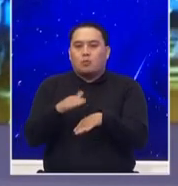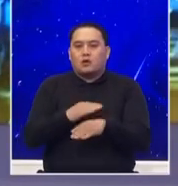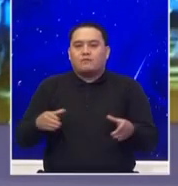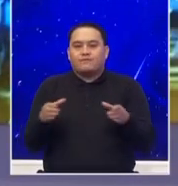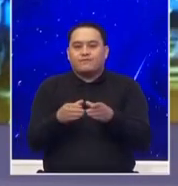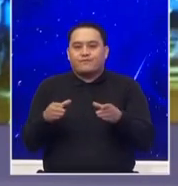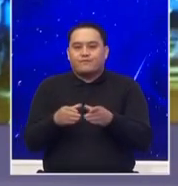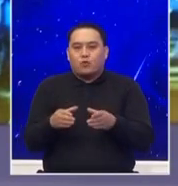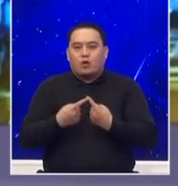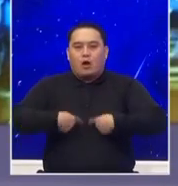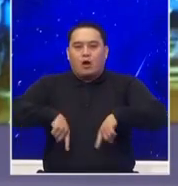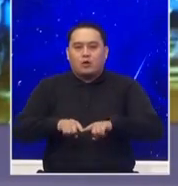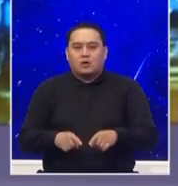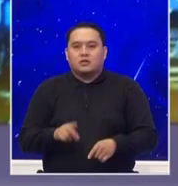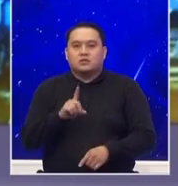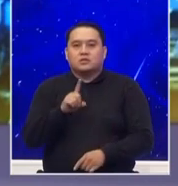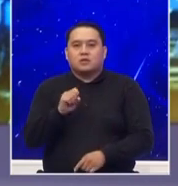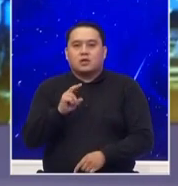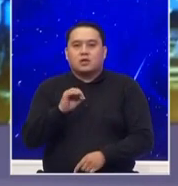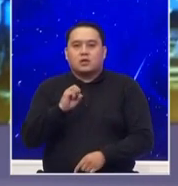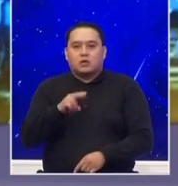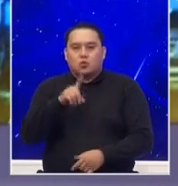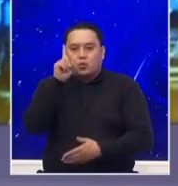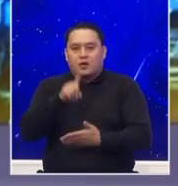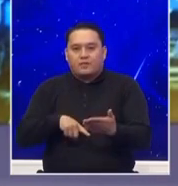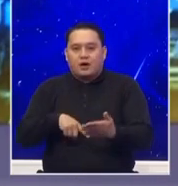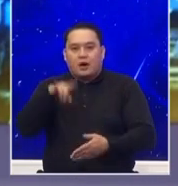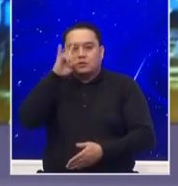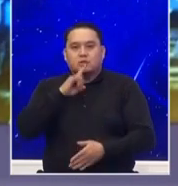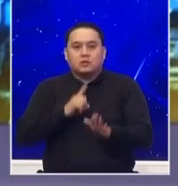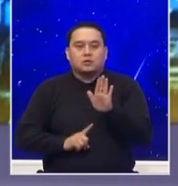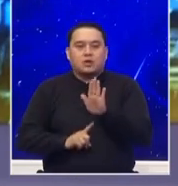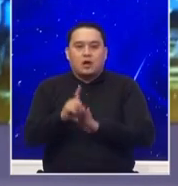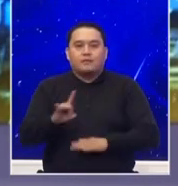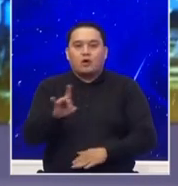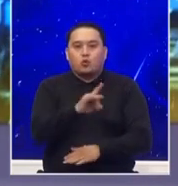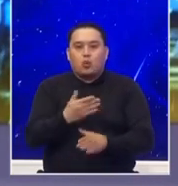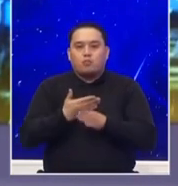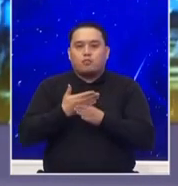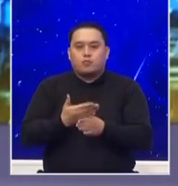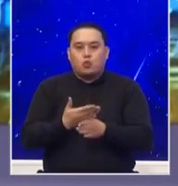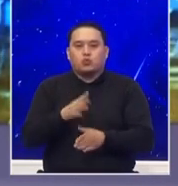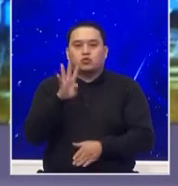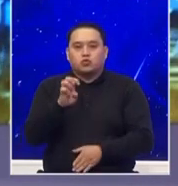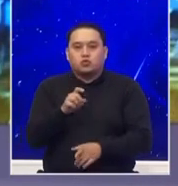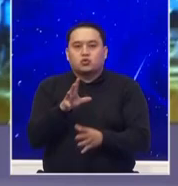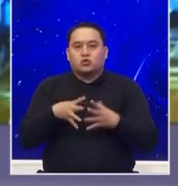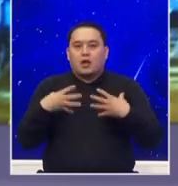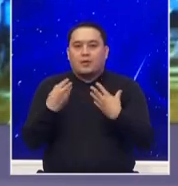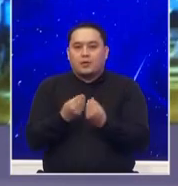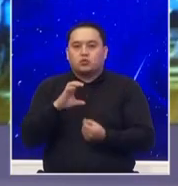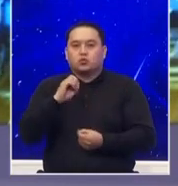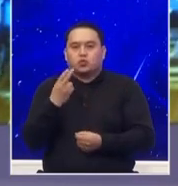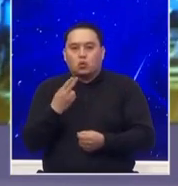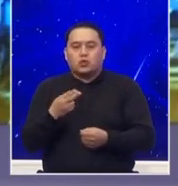Благотворительный марафон, организованный фондом «Зекет» управления религией, начался в Казахстане. В регионе помощь получили свыше 400 семей.